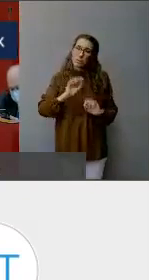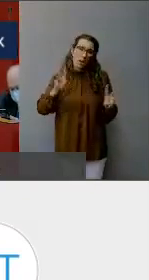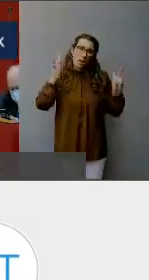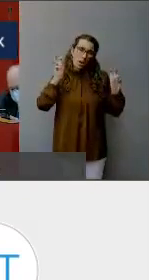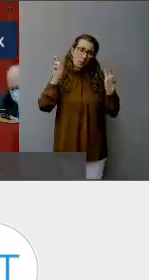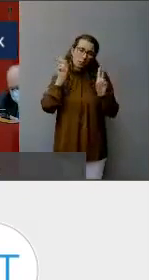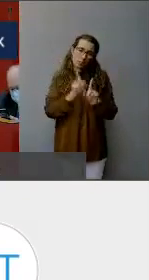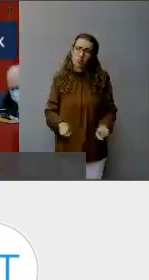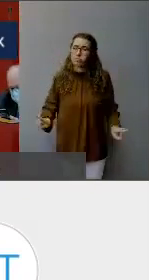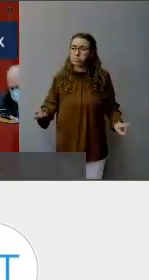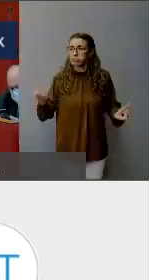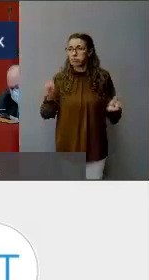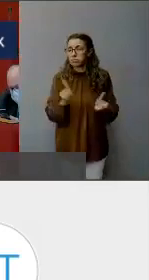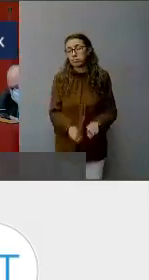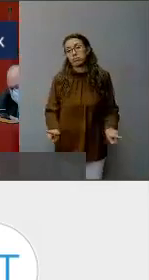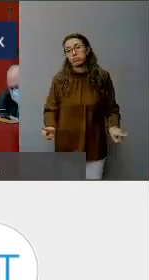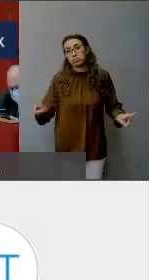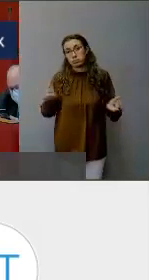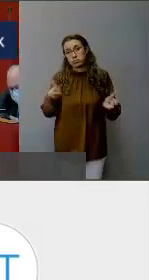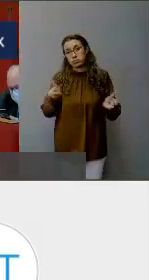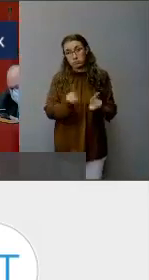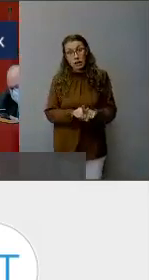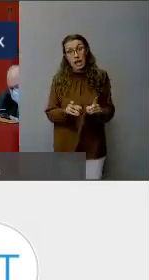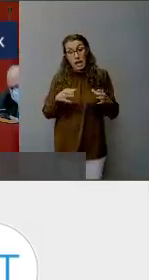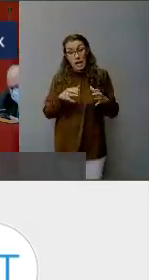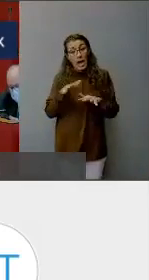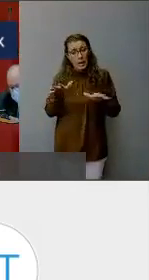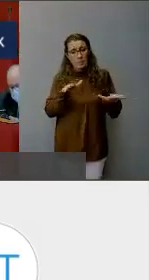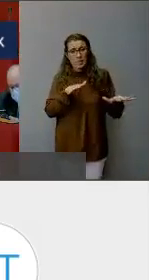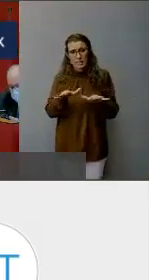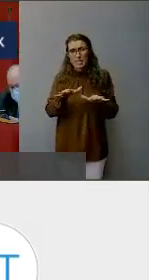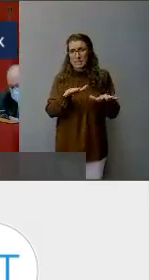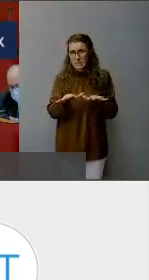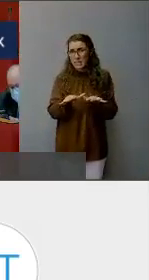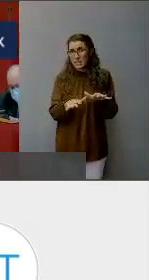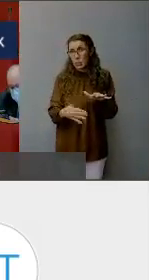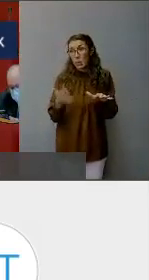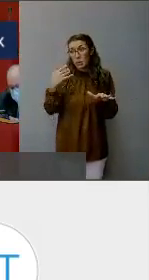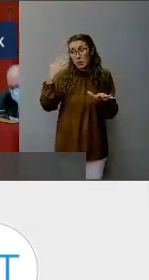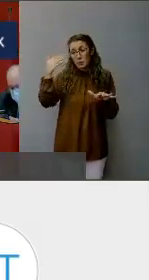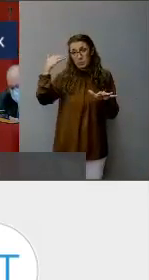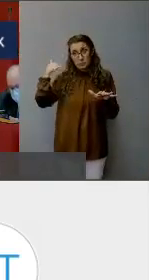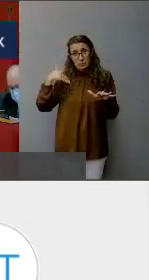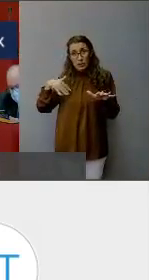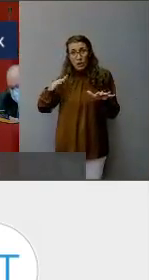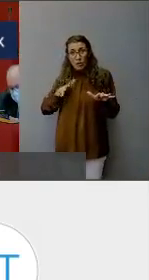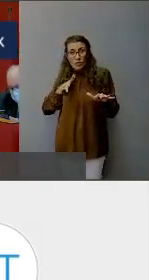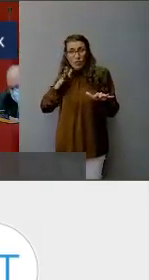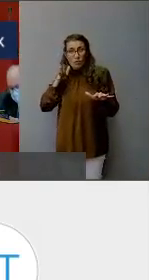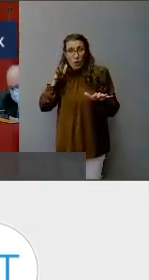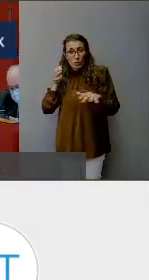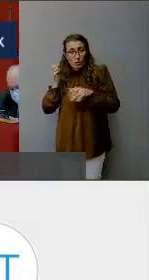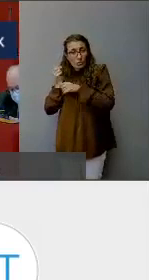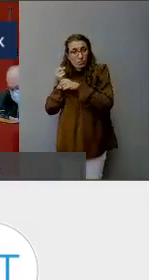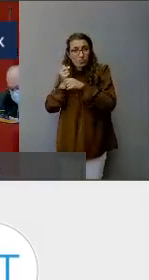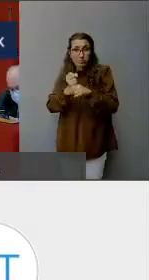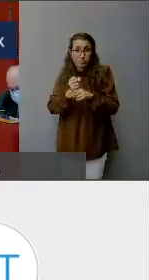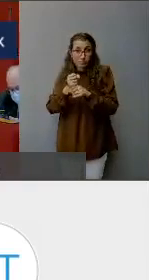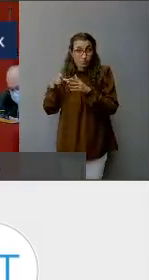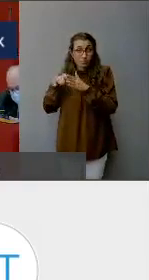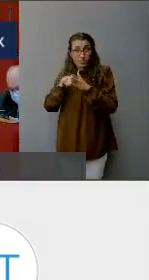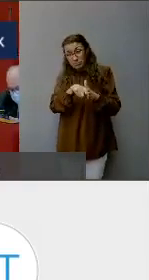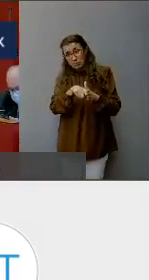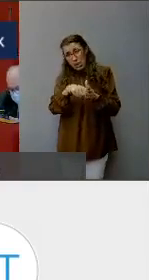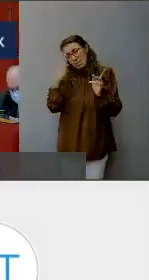che questa amministrazione ha ereditato positivamente da una volontà della precedente amministrazione